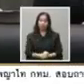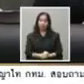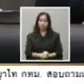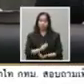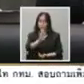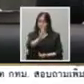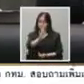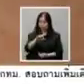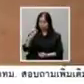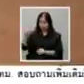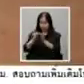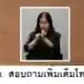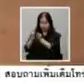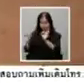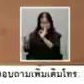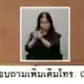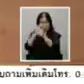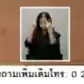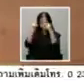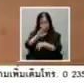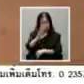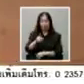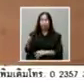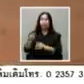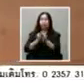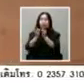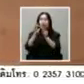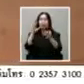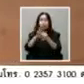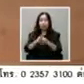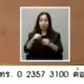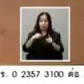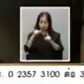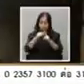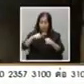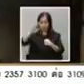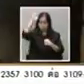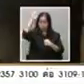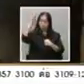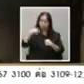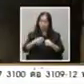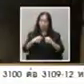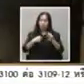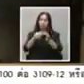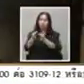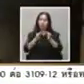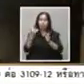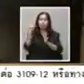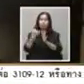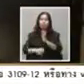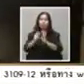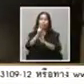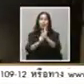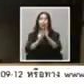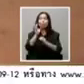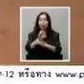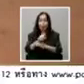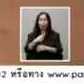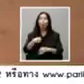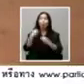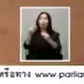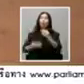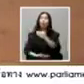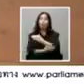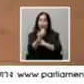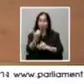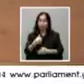แทนท่านนายกรัฐมนตรีแต่ท่านชินวรชี้แจงคำประท้วงของท่านว่าท่านประท้วงผิดข้อบังคับข้อนี้ผมเลยให้โอกาสชี้